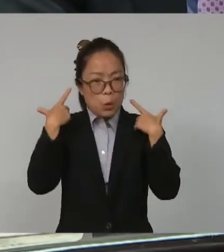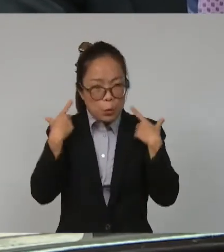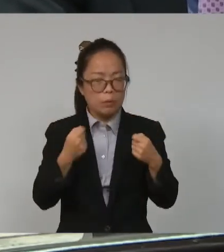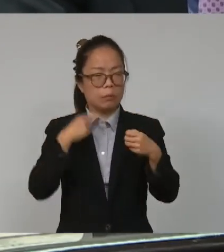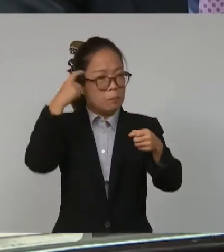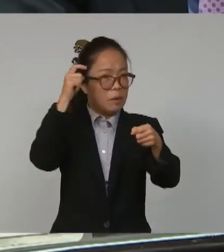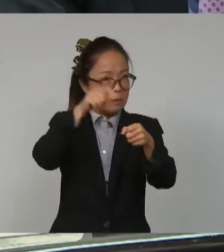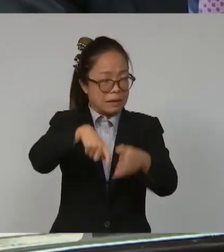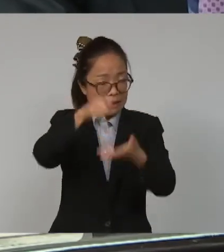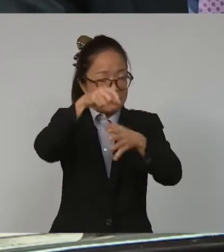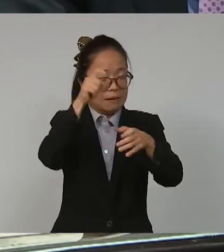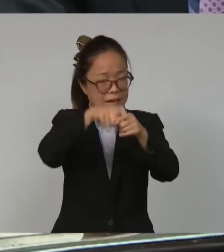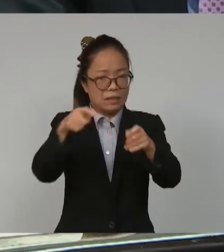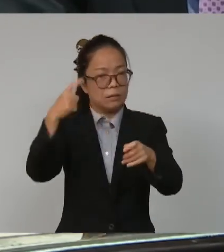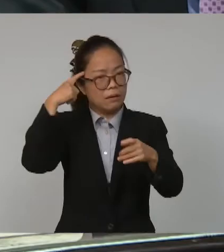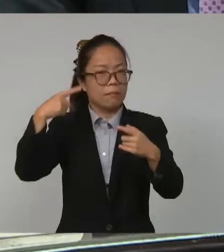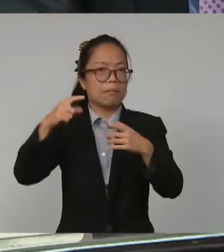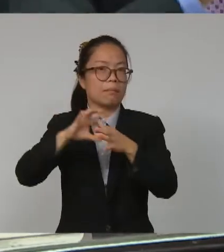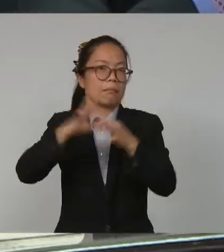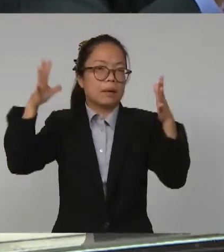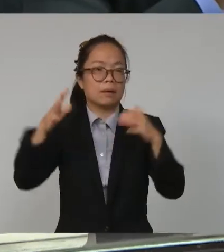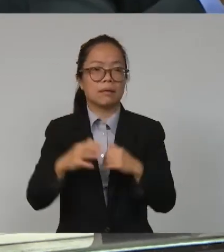啊。谢谢。